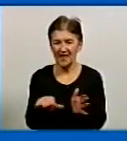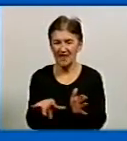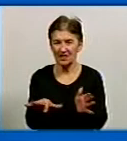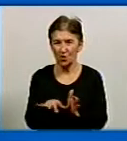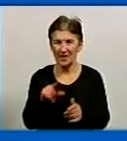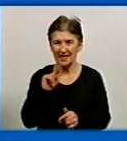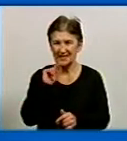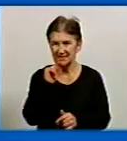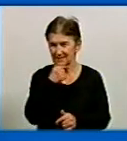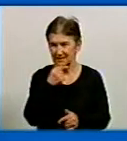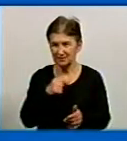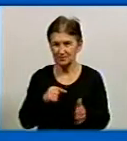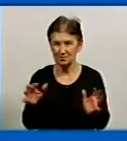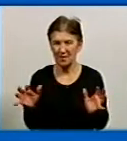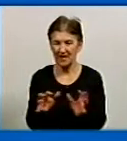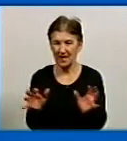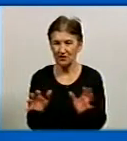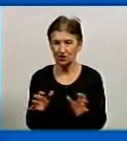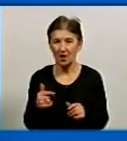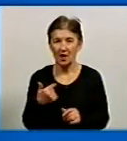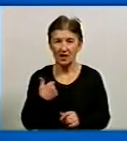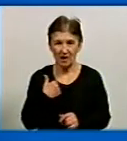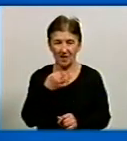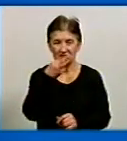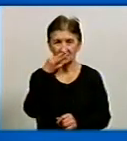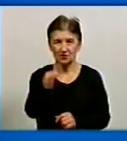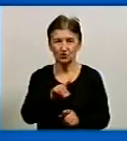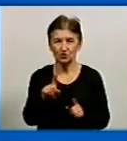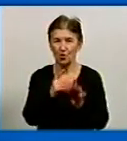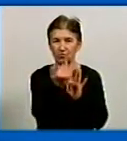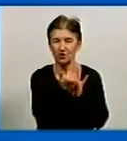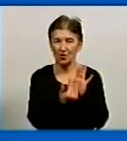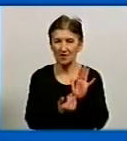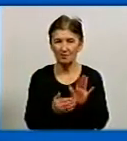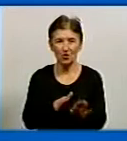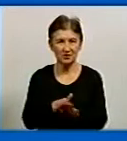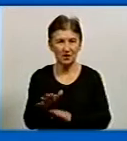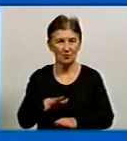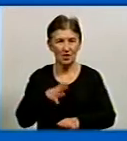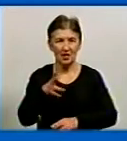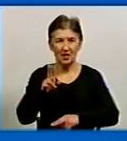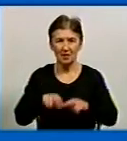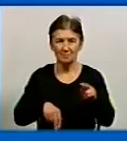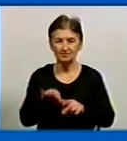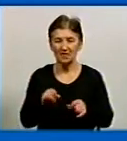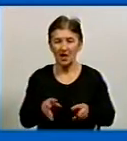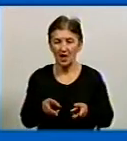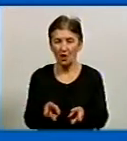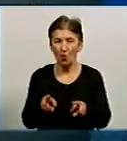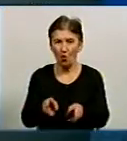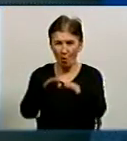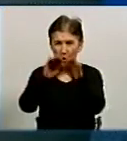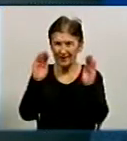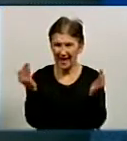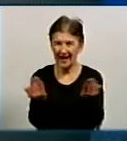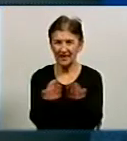дуже багато, і ми це робимо. І я скажу, що програма діє, було побудовано і котельні автономні, було